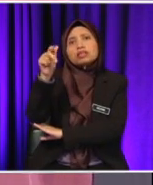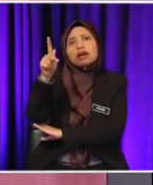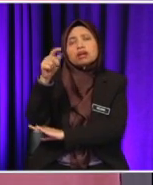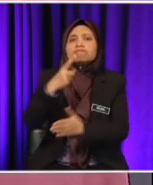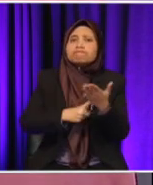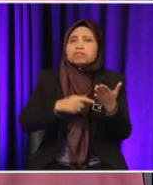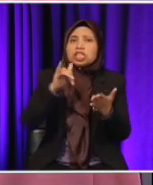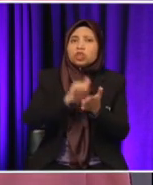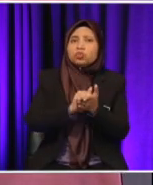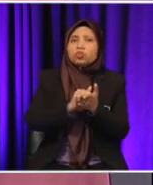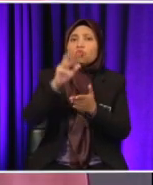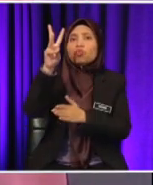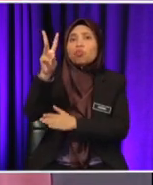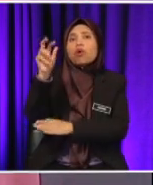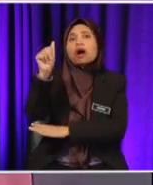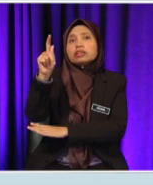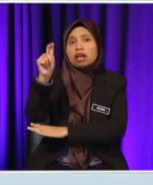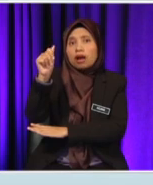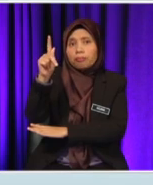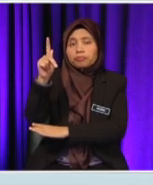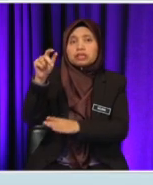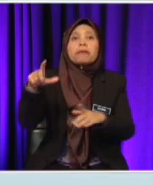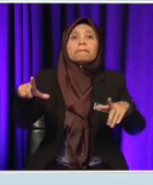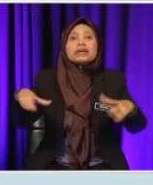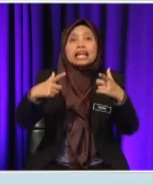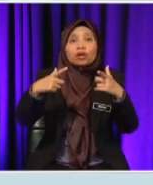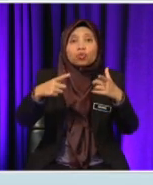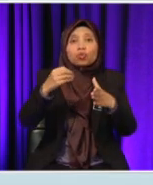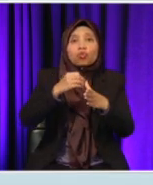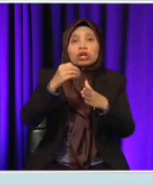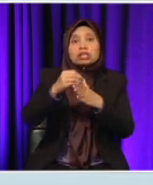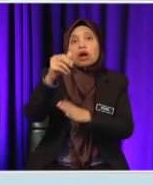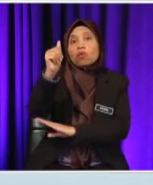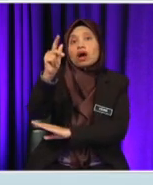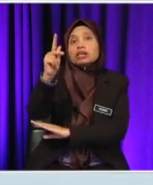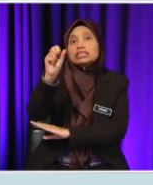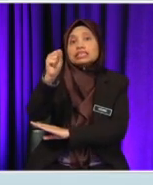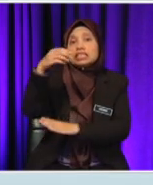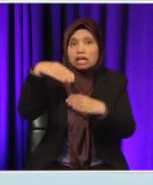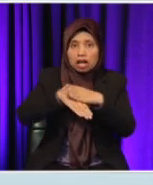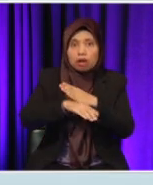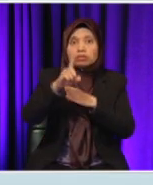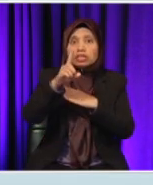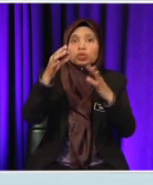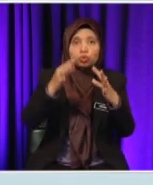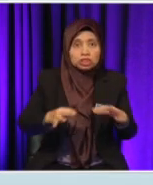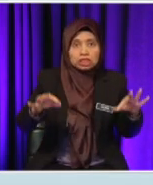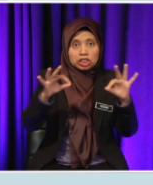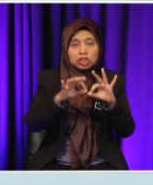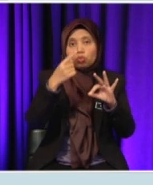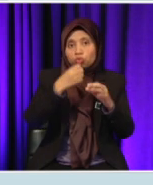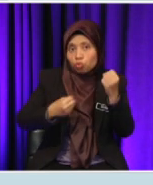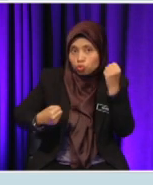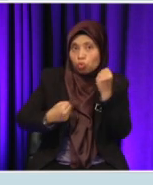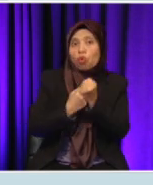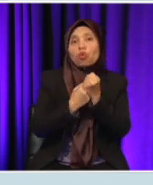watak Oke watak adalah pelaku atau aksi dalam sebuah cerita dicipta untuk mendukung peranan